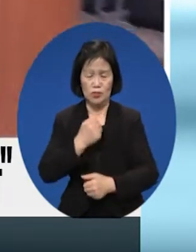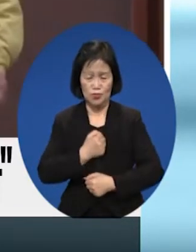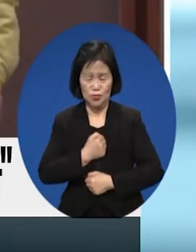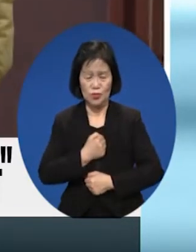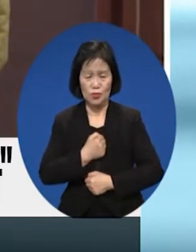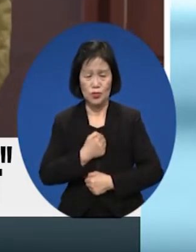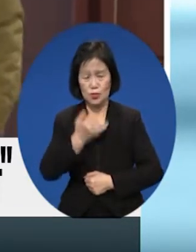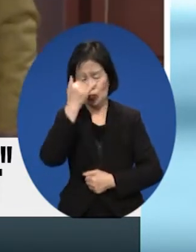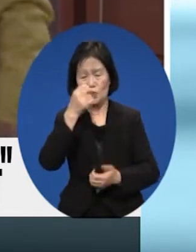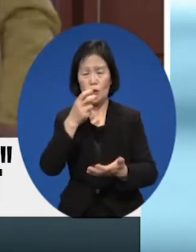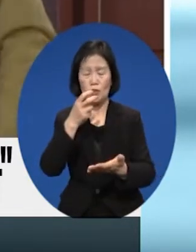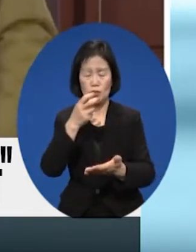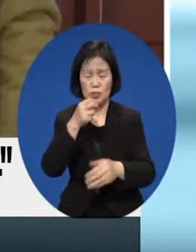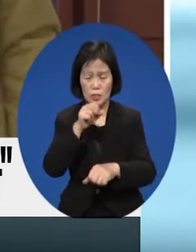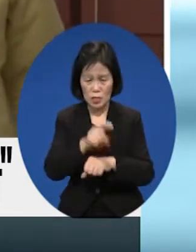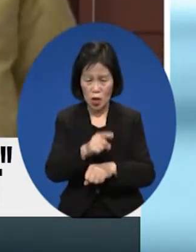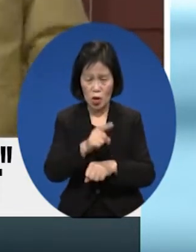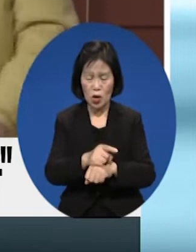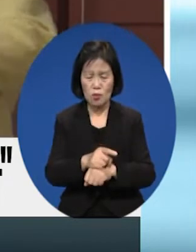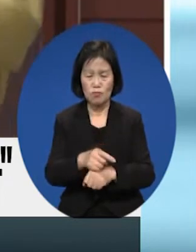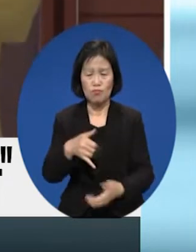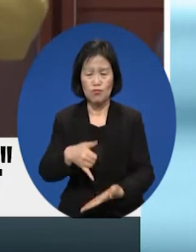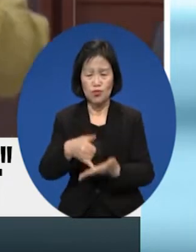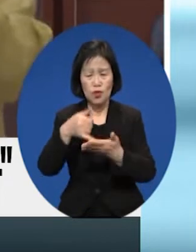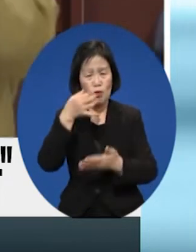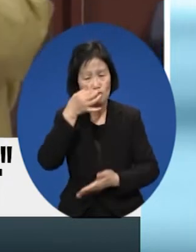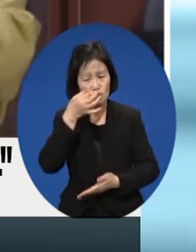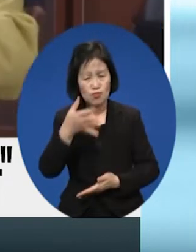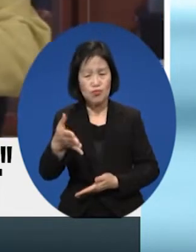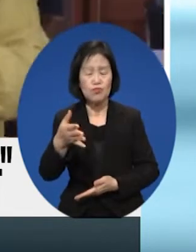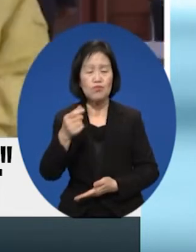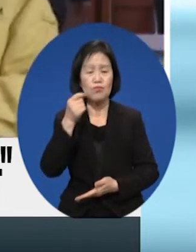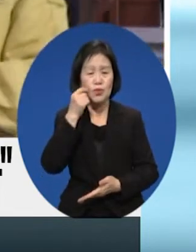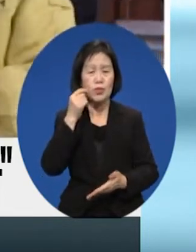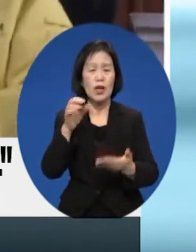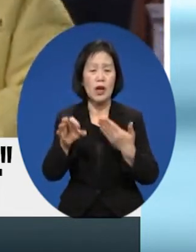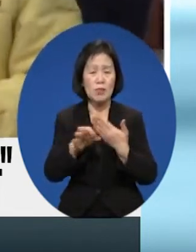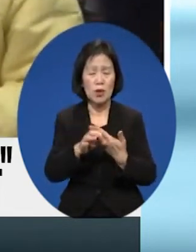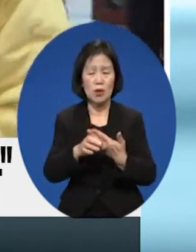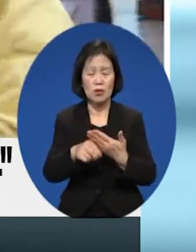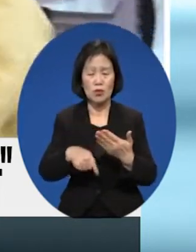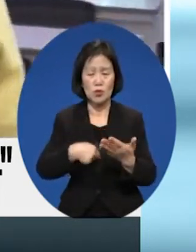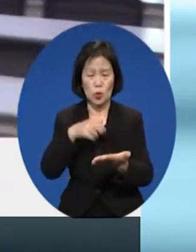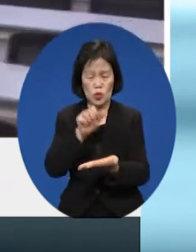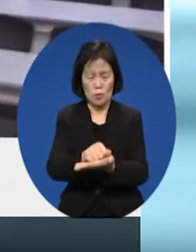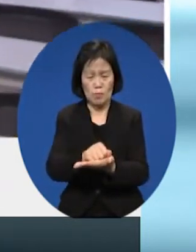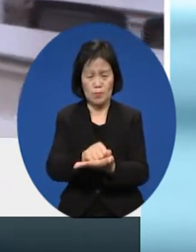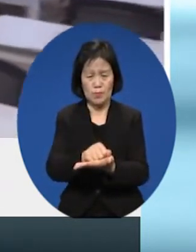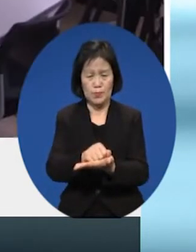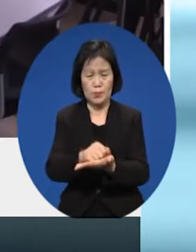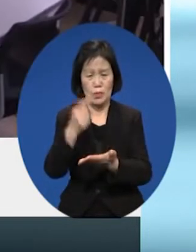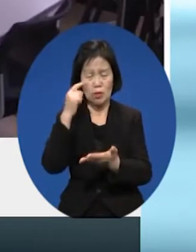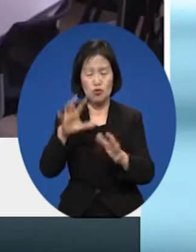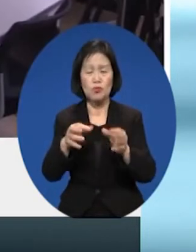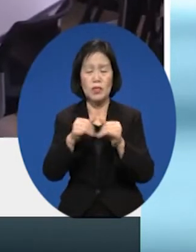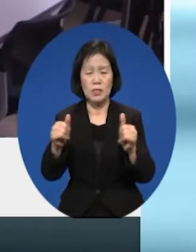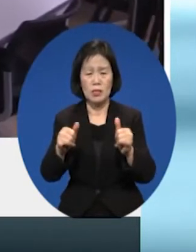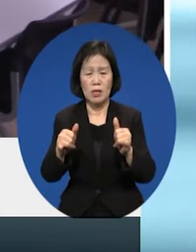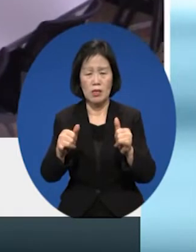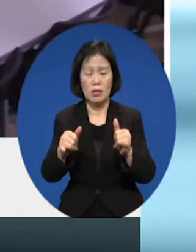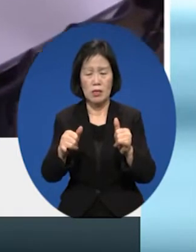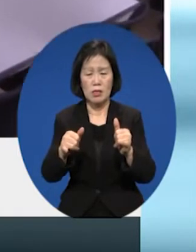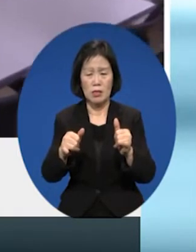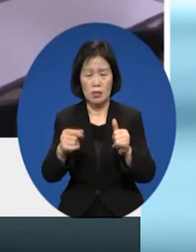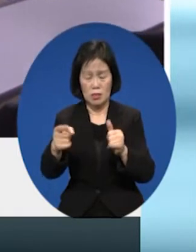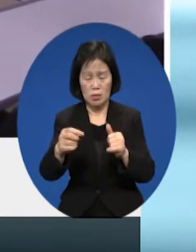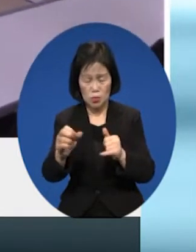도덕성이라든가 그다음 권위를 지킬 수 있을 만큼의 품격을 보여주지 못한다면 그 독점에 관한 권한들이 국민들에 의해서 해체될 수